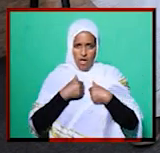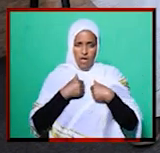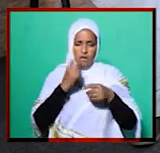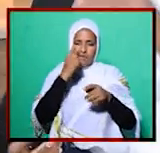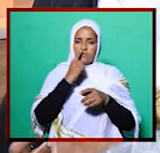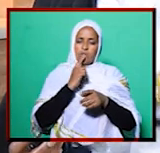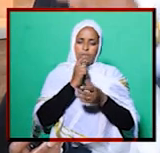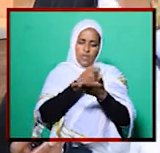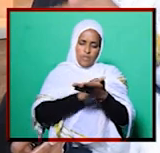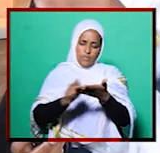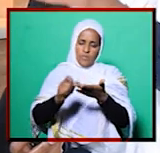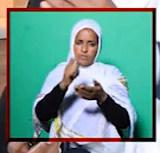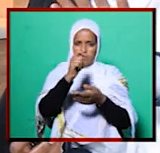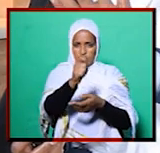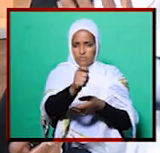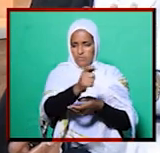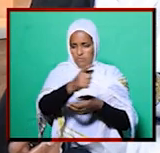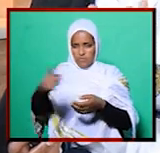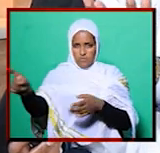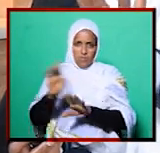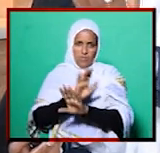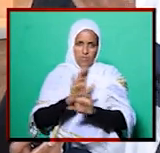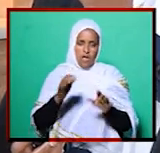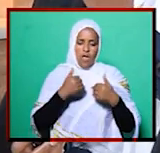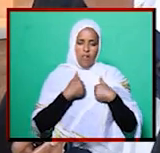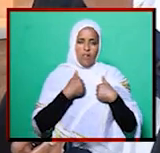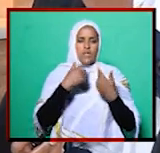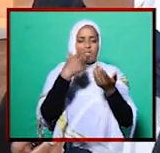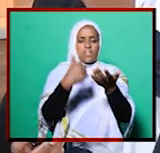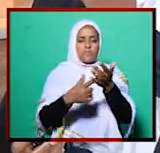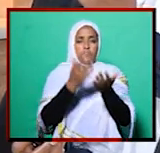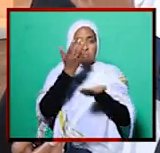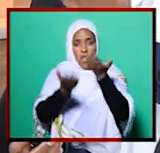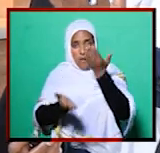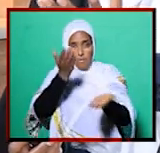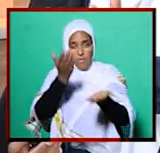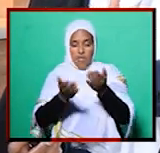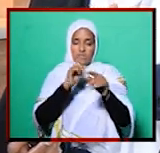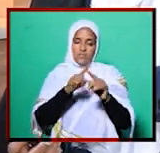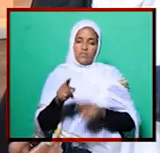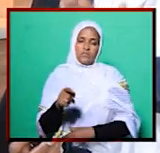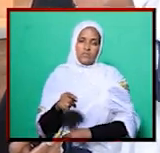አላት፣ የማሰናበቻ ደብዳቤ አላት። ያን ግን ምናልባት